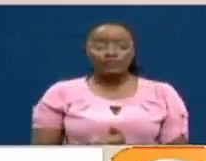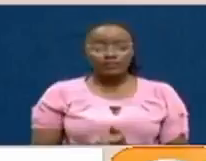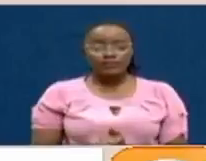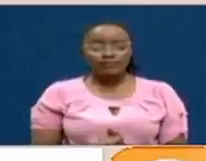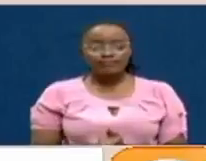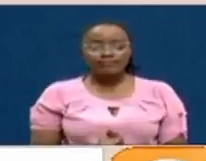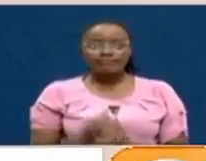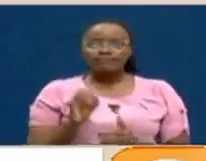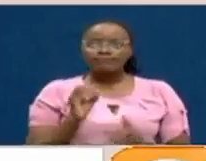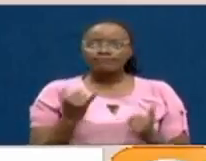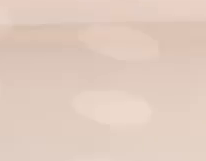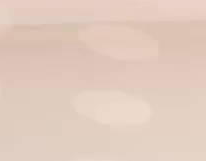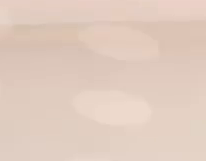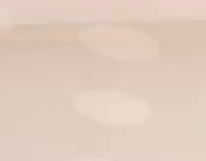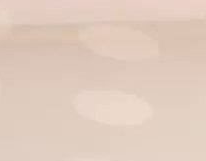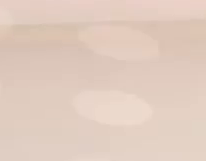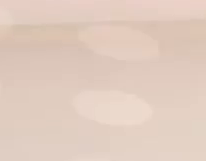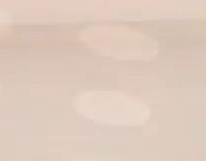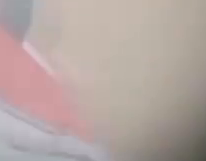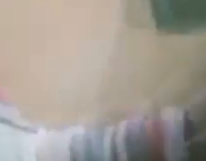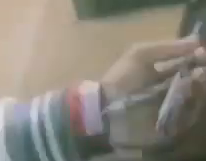makala ya Akili Mali.